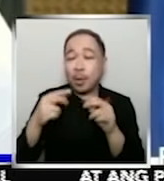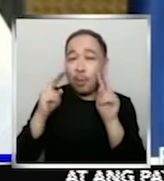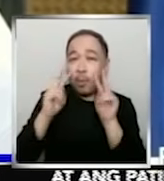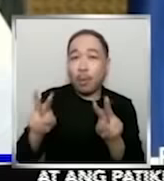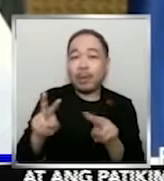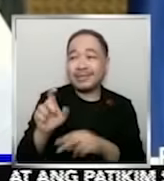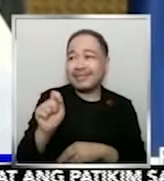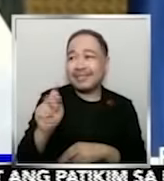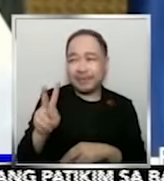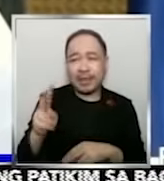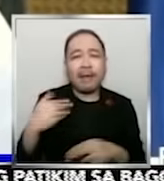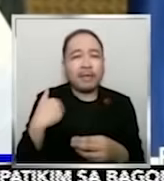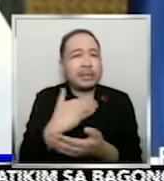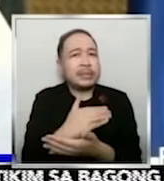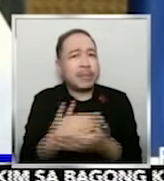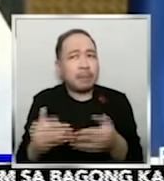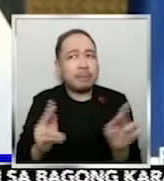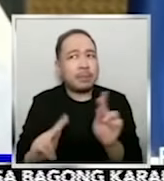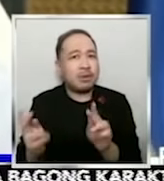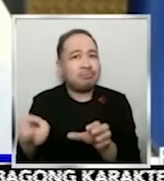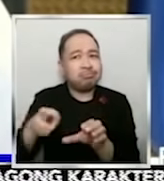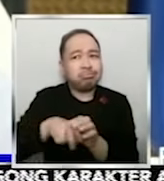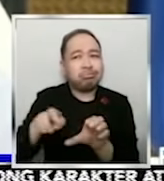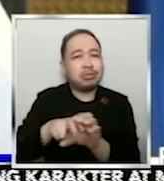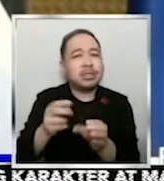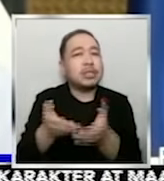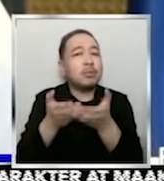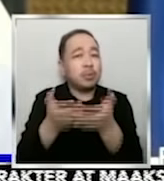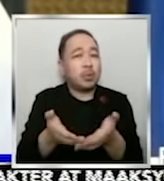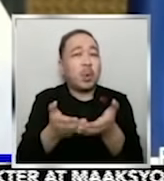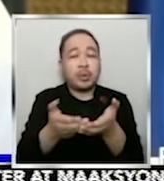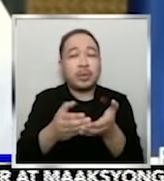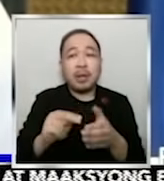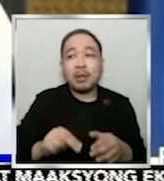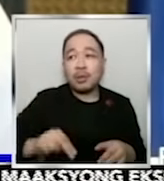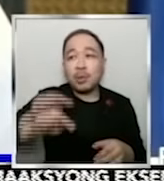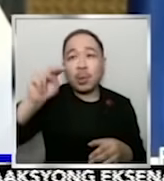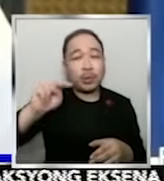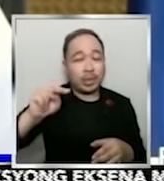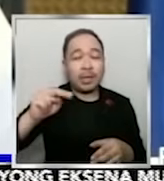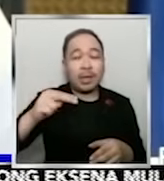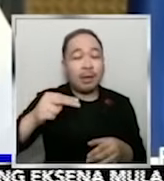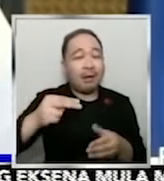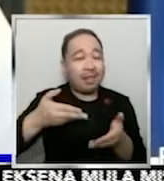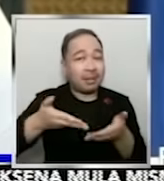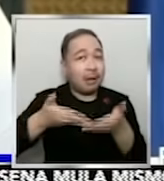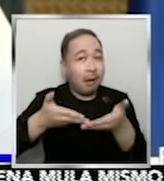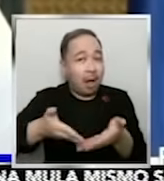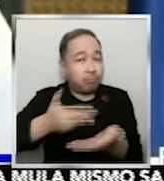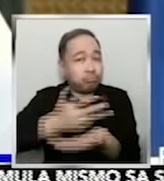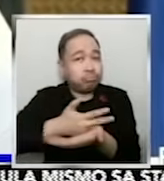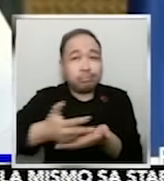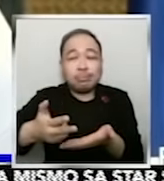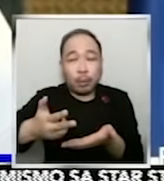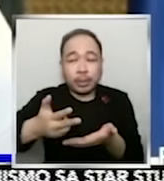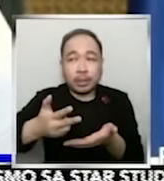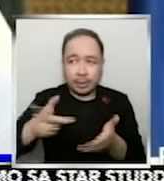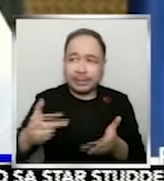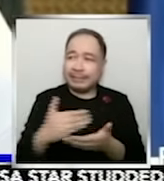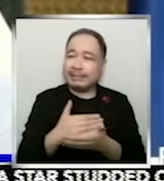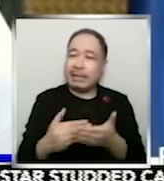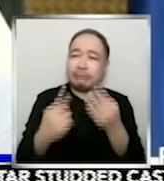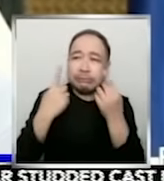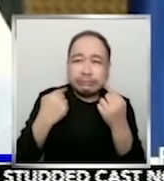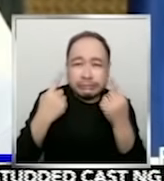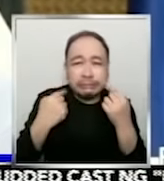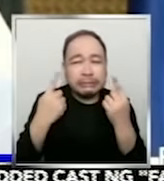pasahero para sa North Harbor ata yun. The North Side, na yung iba umiiyak, yung